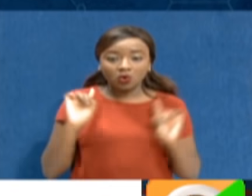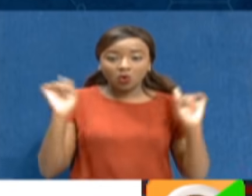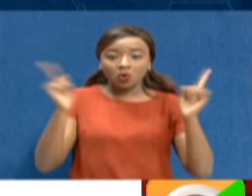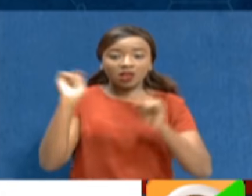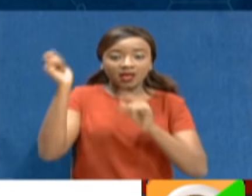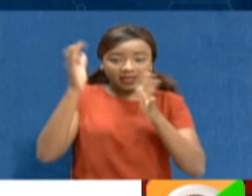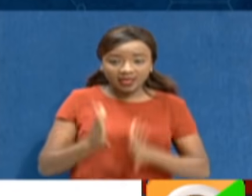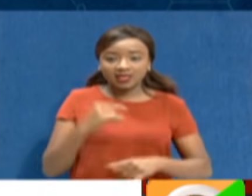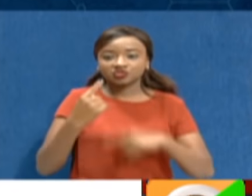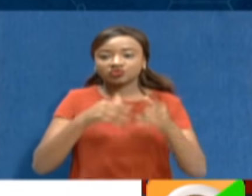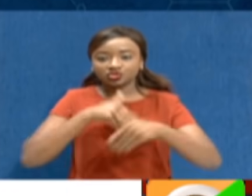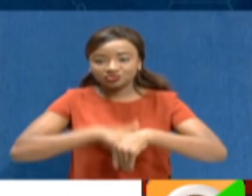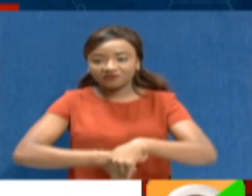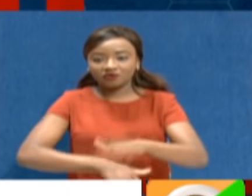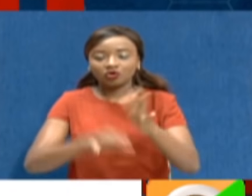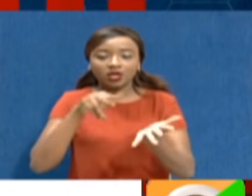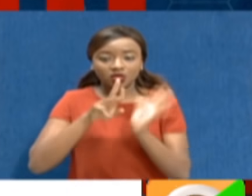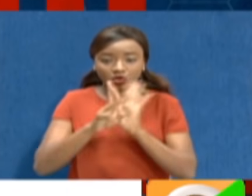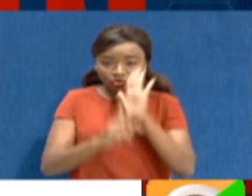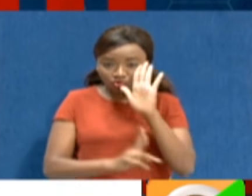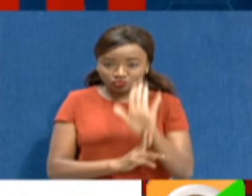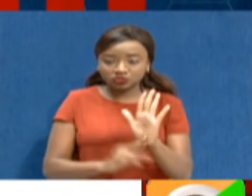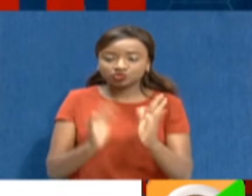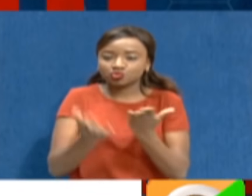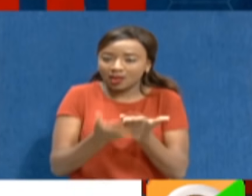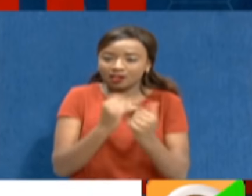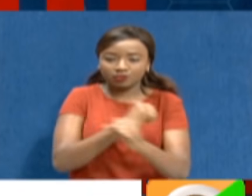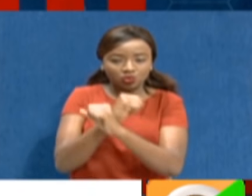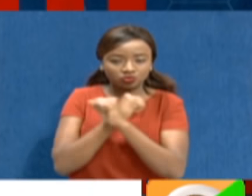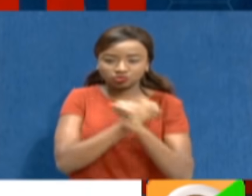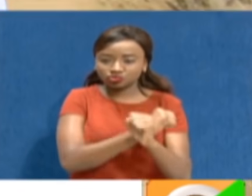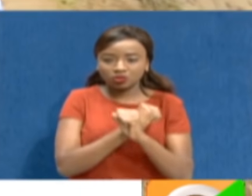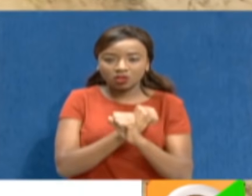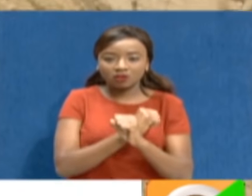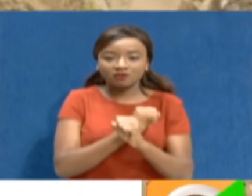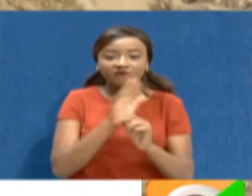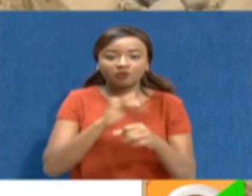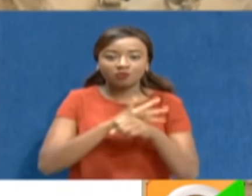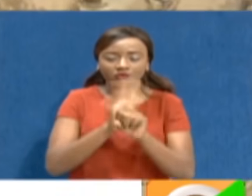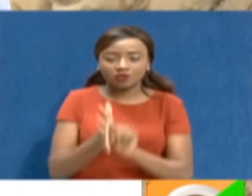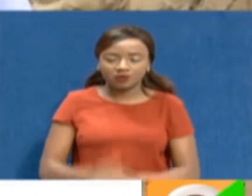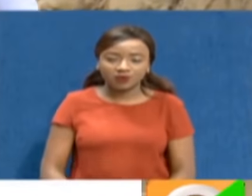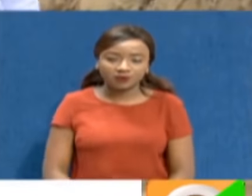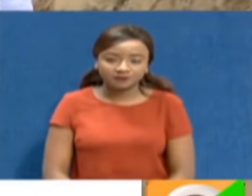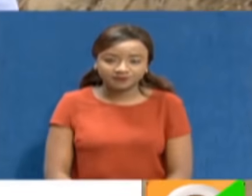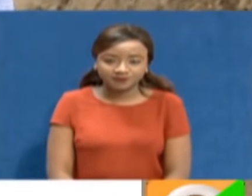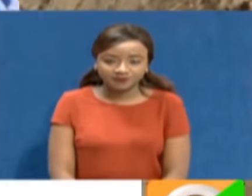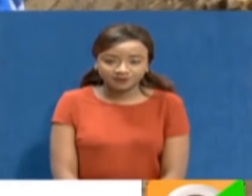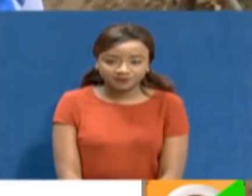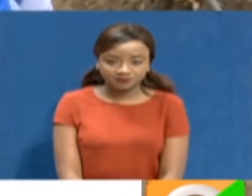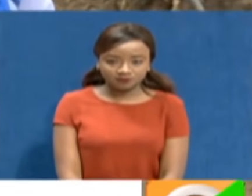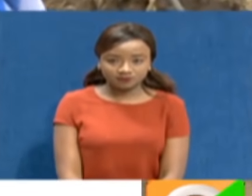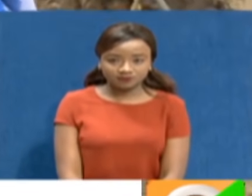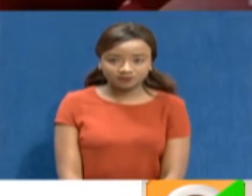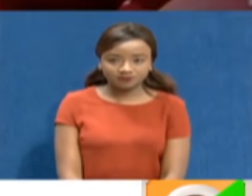Wakenya kuendelea kuzingatia kanuni za kuiweka korona mbali. Kadzo Gunga, runinga ya Citizen,